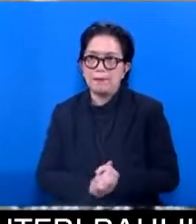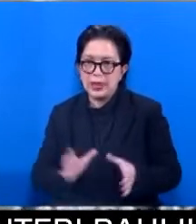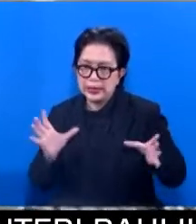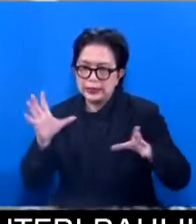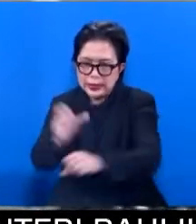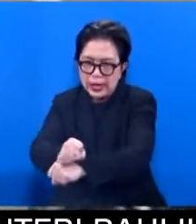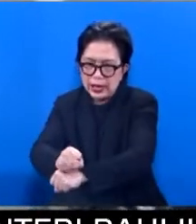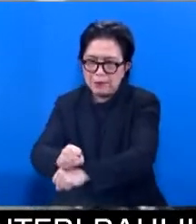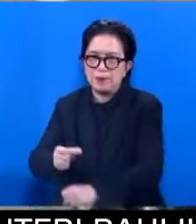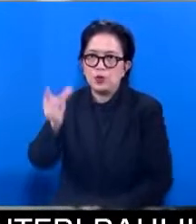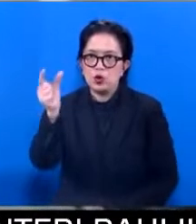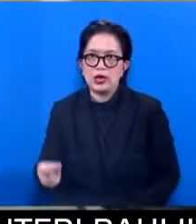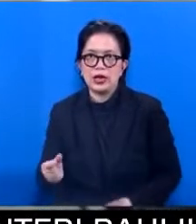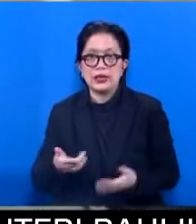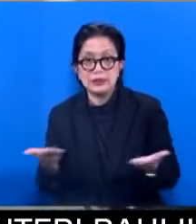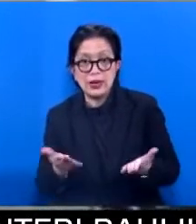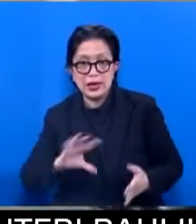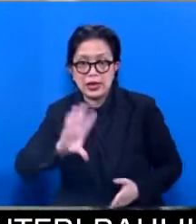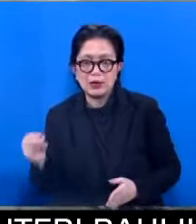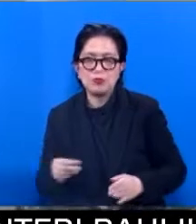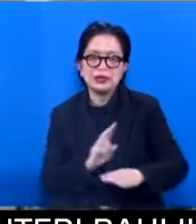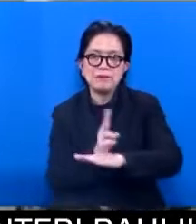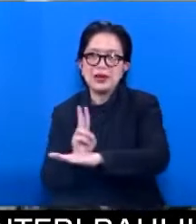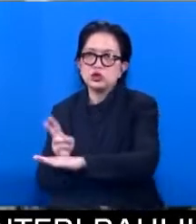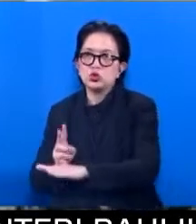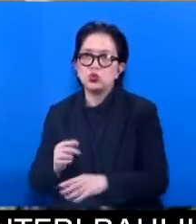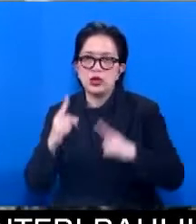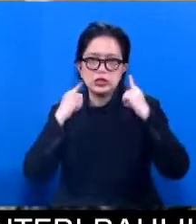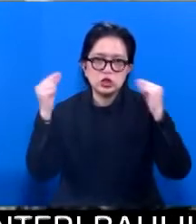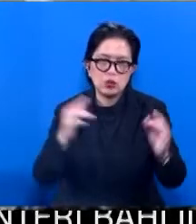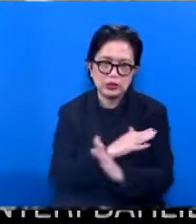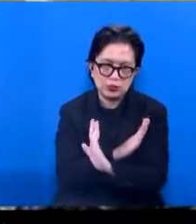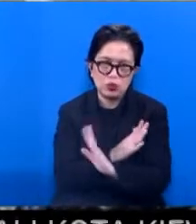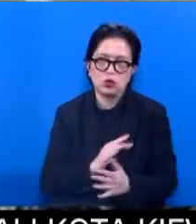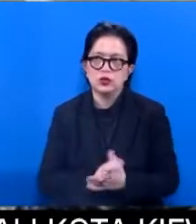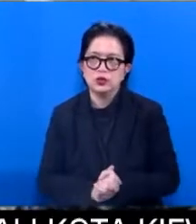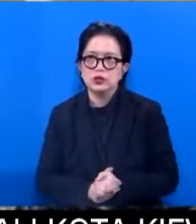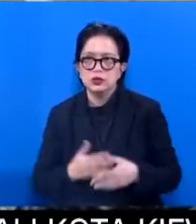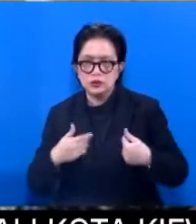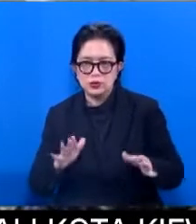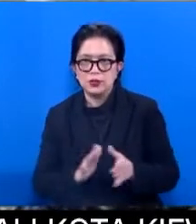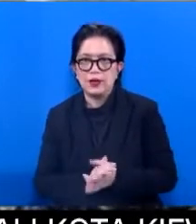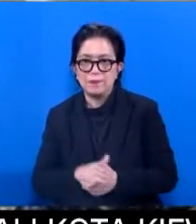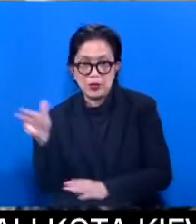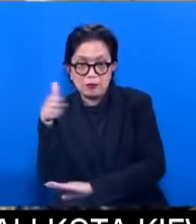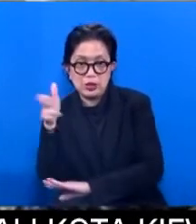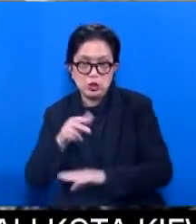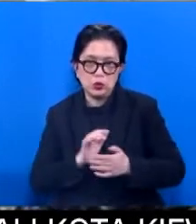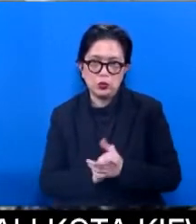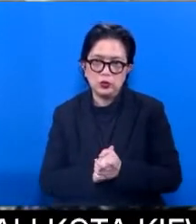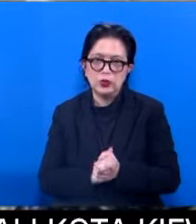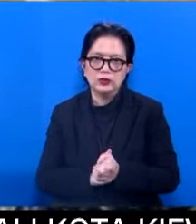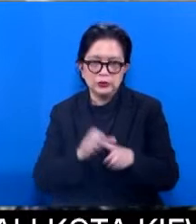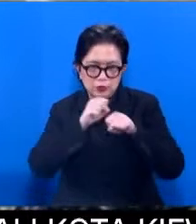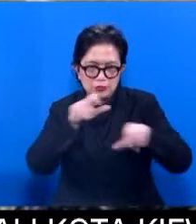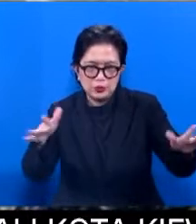pelaku. Pencurian bisa digagalkan, namun pelaku berhasil kabur usai dijemput rekannya. Video ini lantas menjadi perbincangan